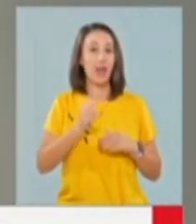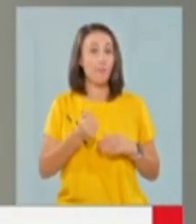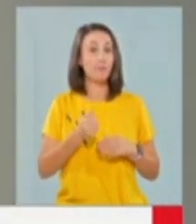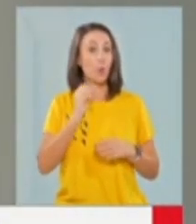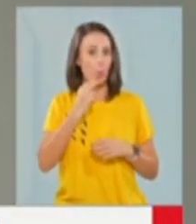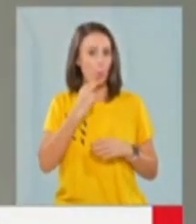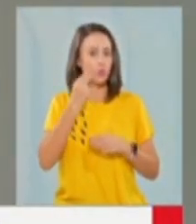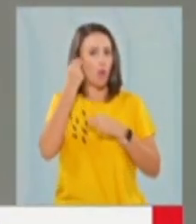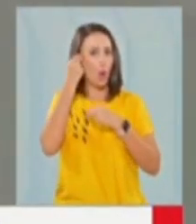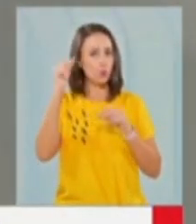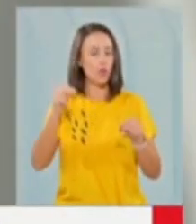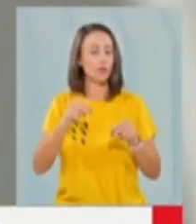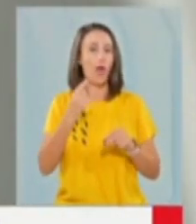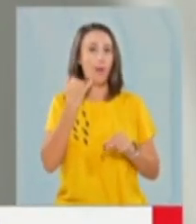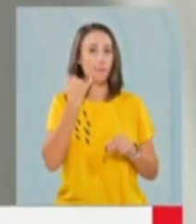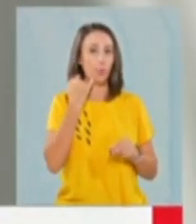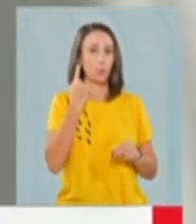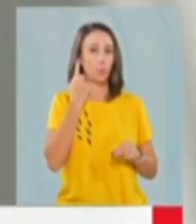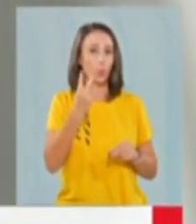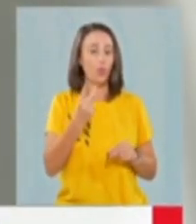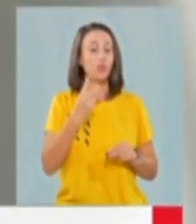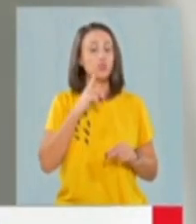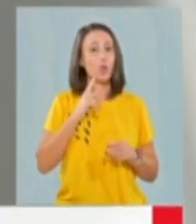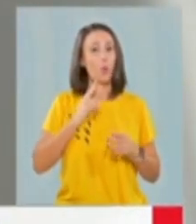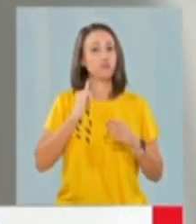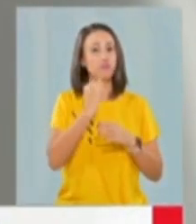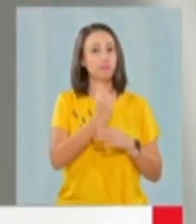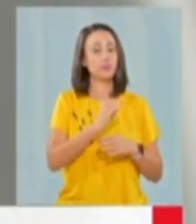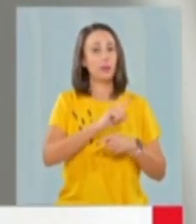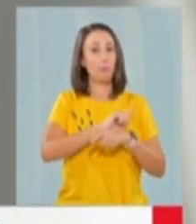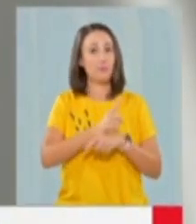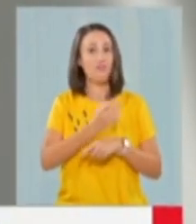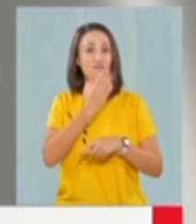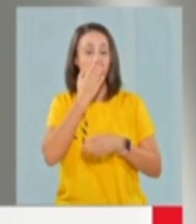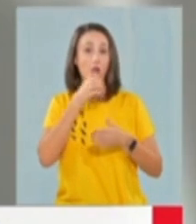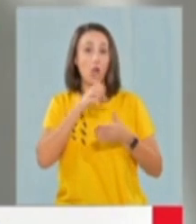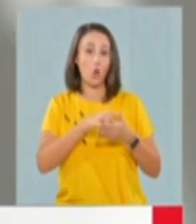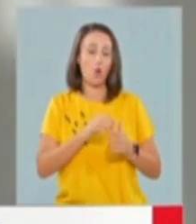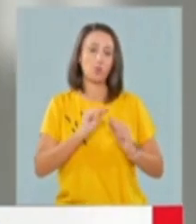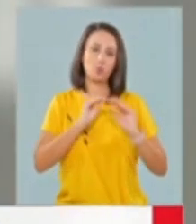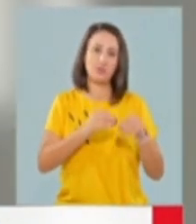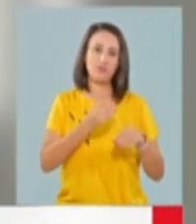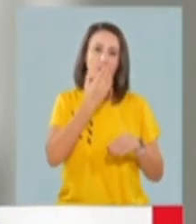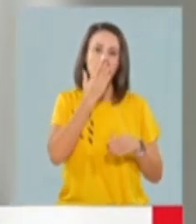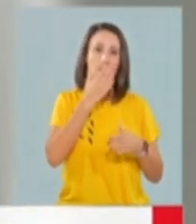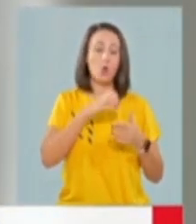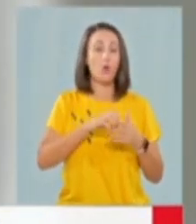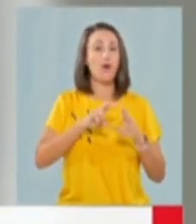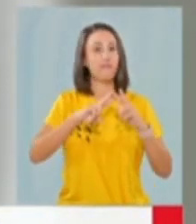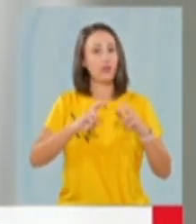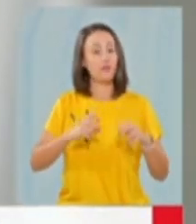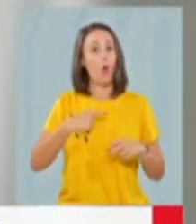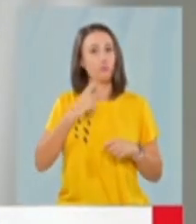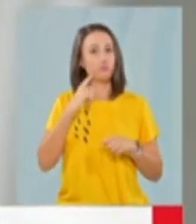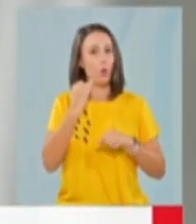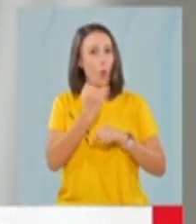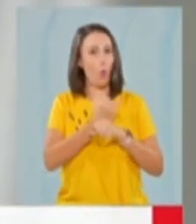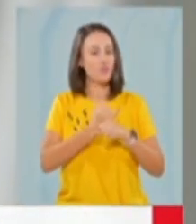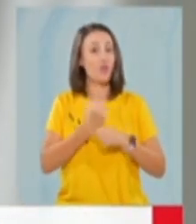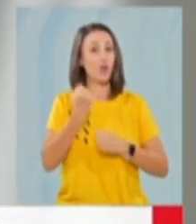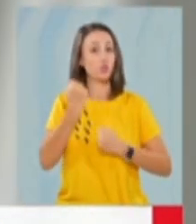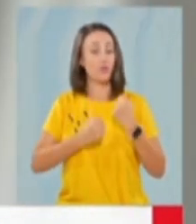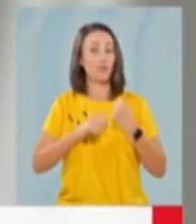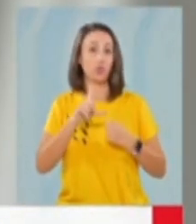Polițiștii au fost alertați printr-un apel la 112 și s-au deplasat imediat la fața locului. Ajunși la fața locului, anchetatorii au constatat că un șofer